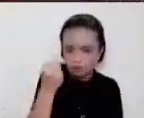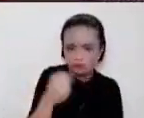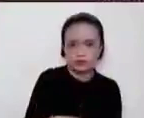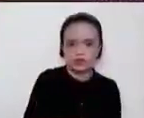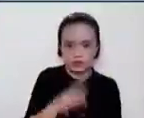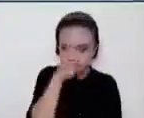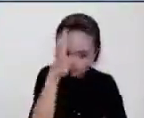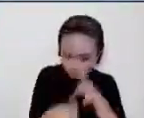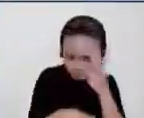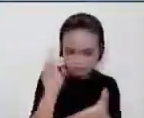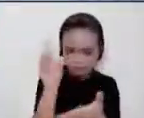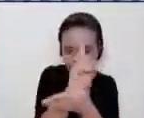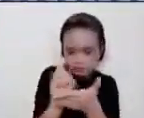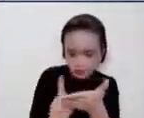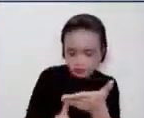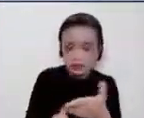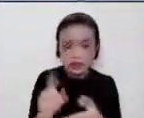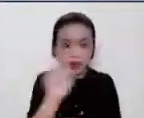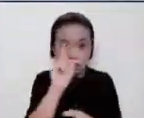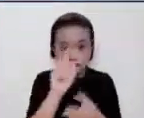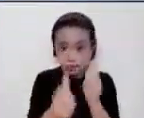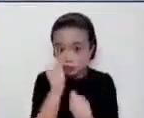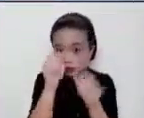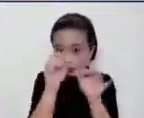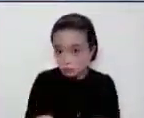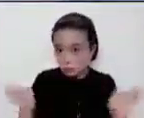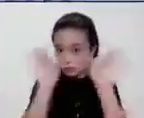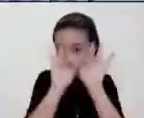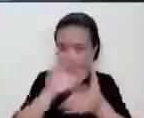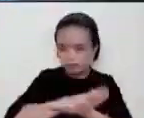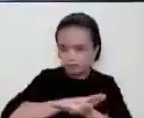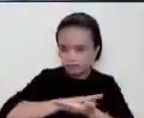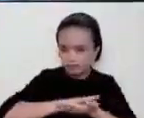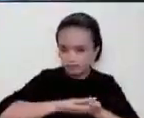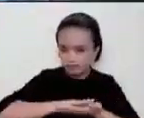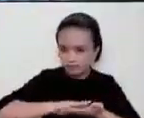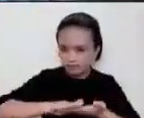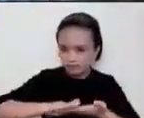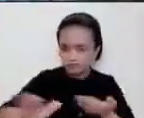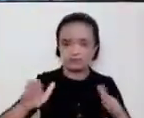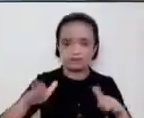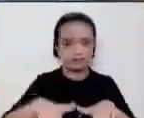at ang pinaka-importante ay ang malinis na pagkakagawa ng basahan.